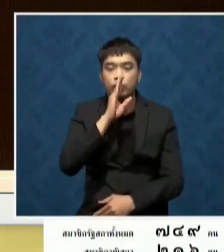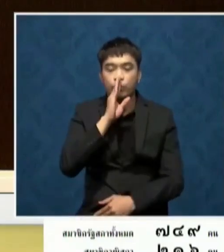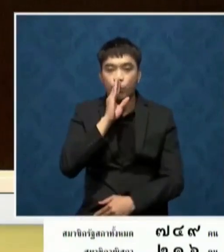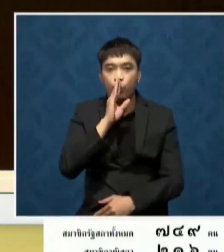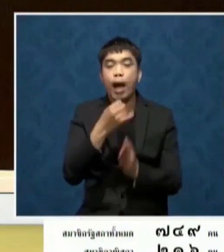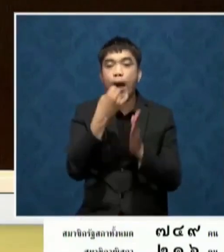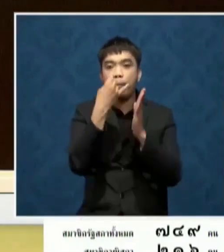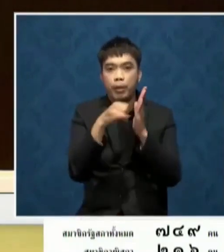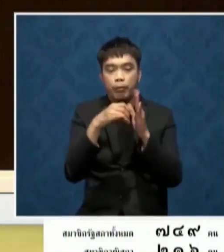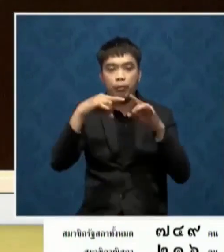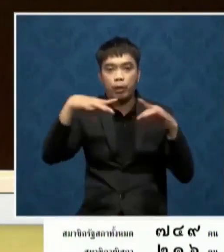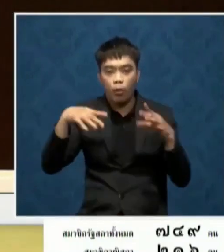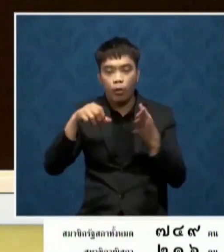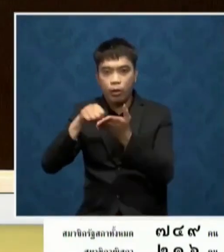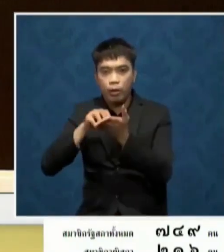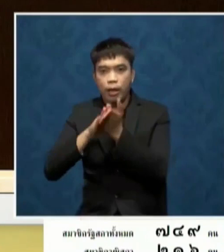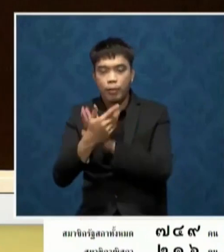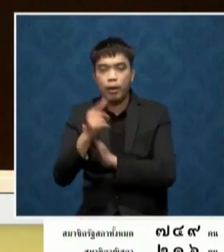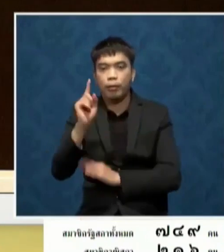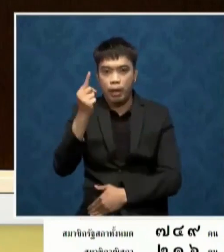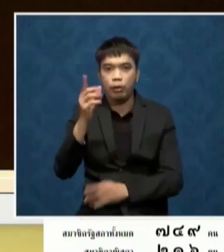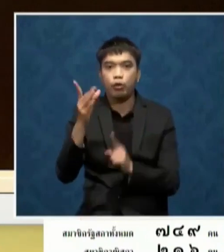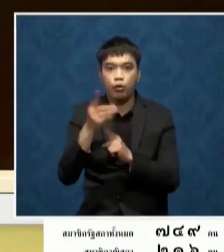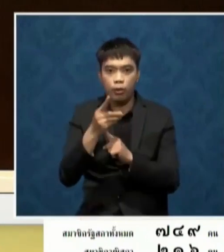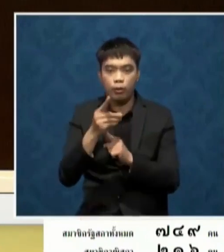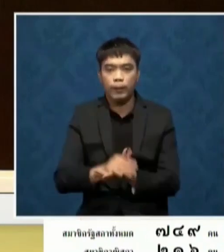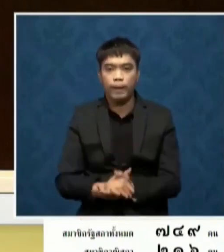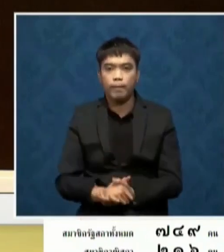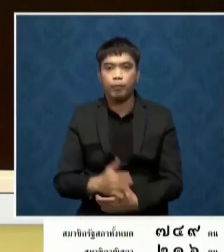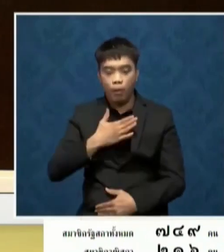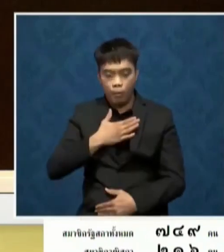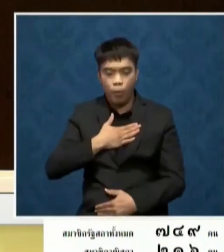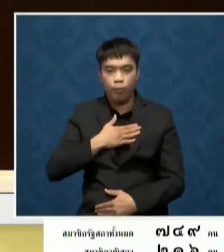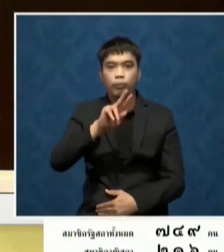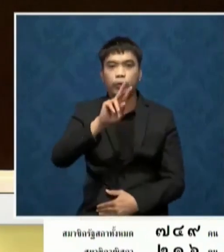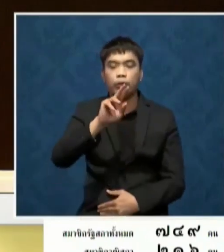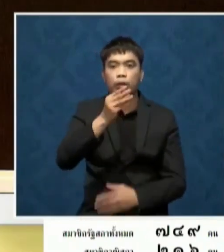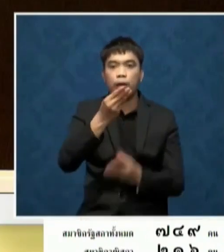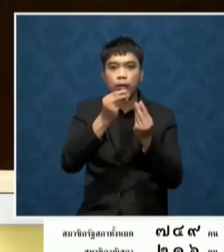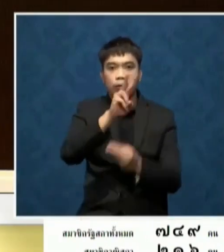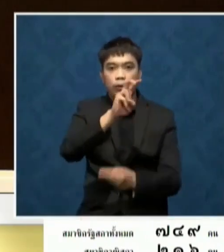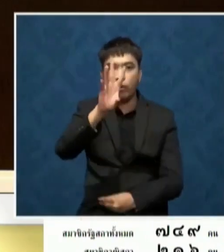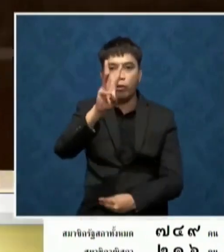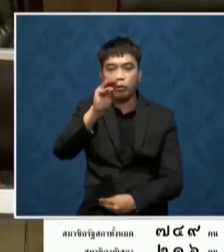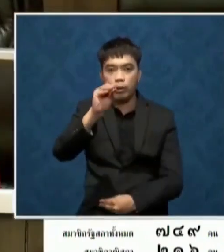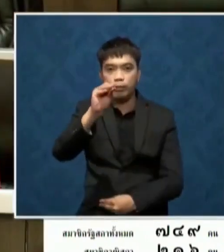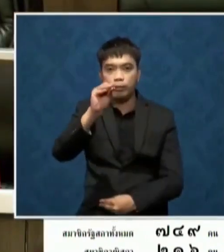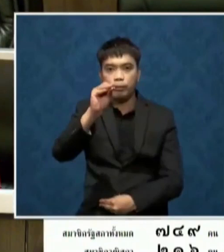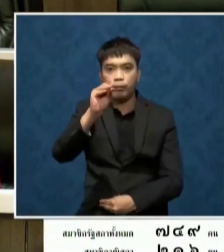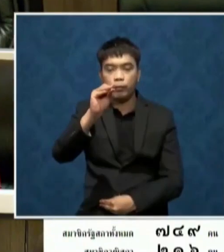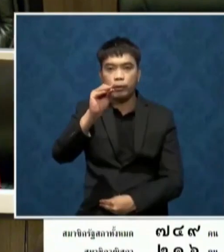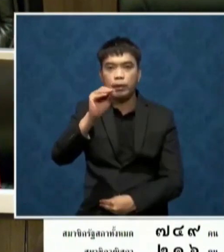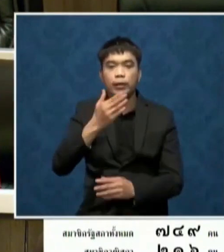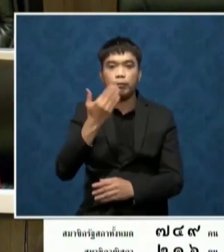าได้เพราะว่านักลงทุนต่างชาติเนี่ยขายสุทธิออกไปค่อนข้างเยอะแล้วหากช่วงครึ่งปีหลังการเมืองมีความชัดเจนเงินลงทุนจะ